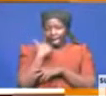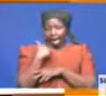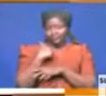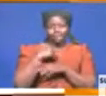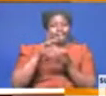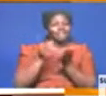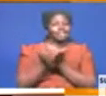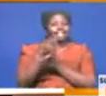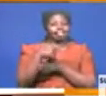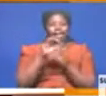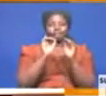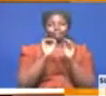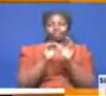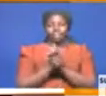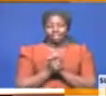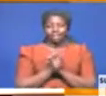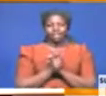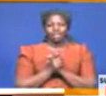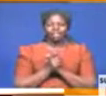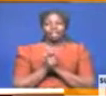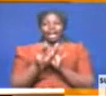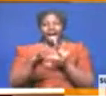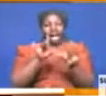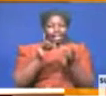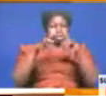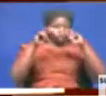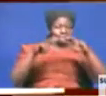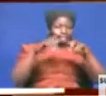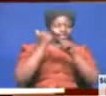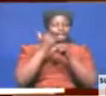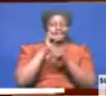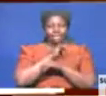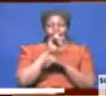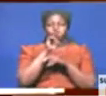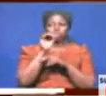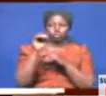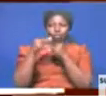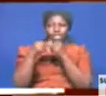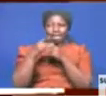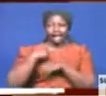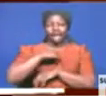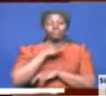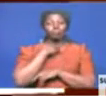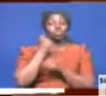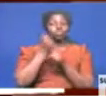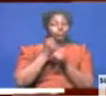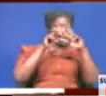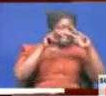the child labor analytical survey was done in 2008. We had actually wanted to do a survey in the